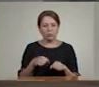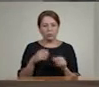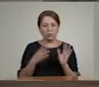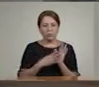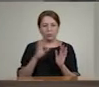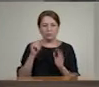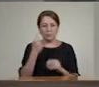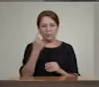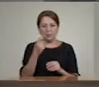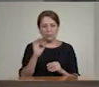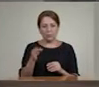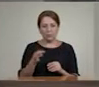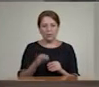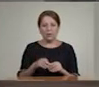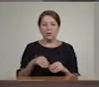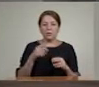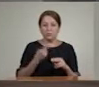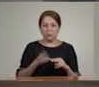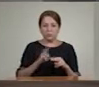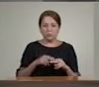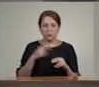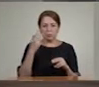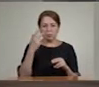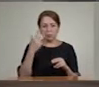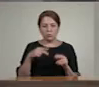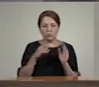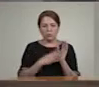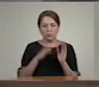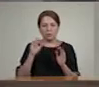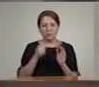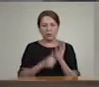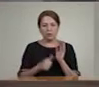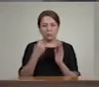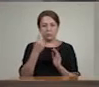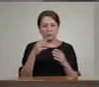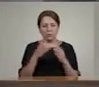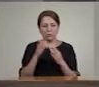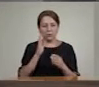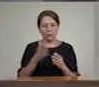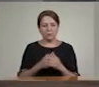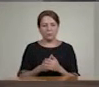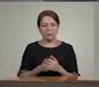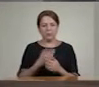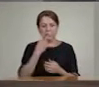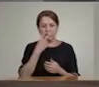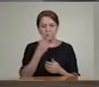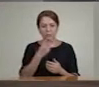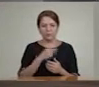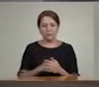va 1, to'g'rimi? Shuning uchun 39 va 61 ni guruhlaymiz. Mana bu ko'rinishda guruhlab